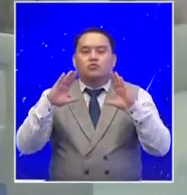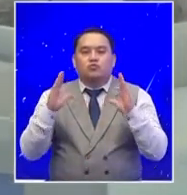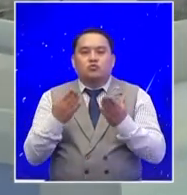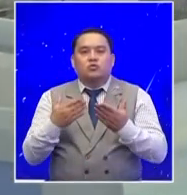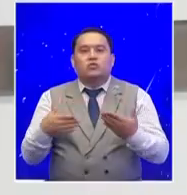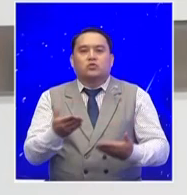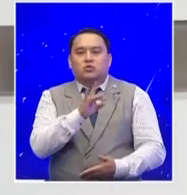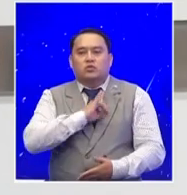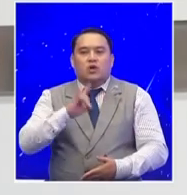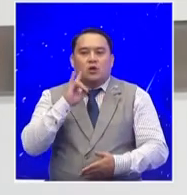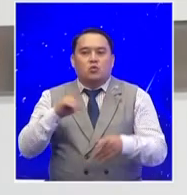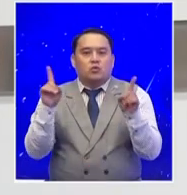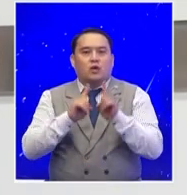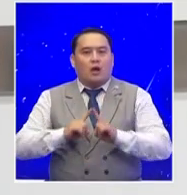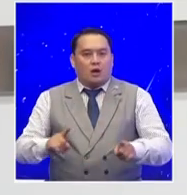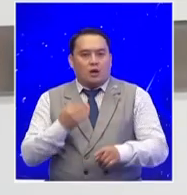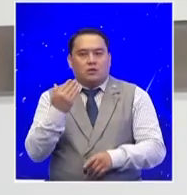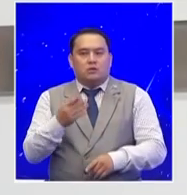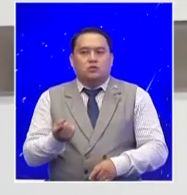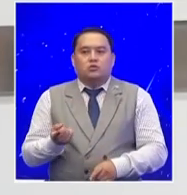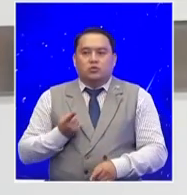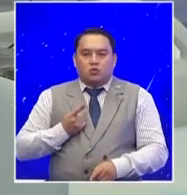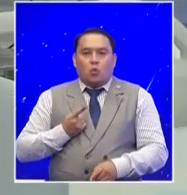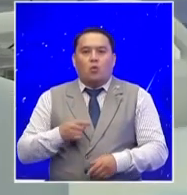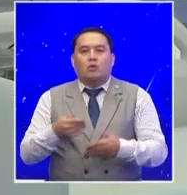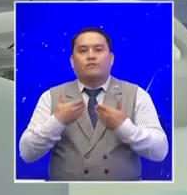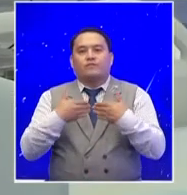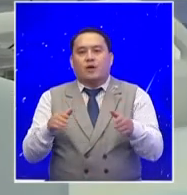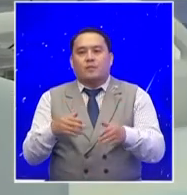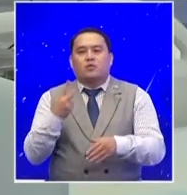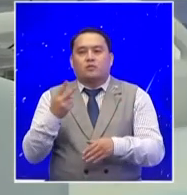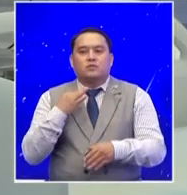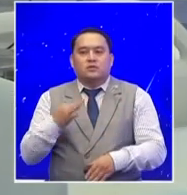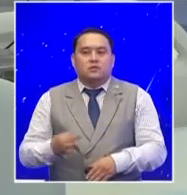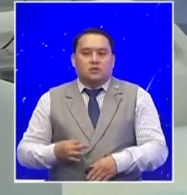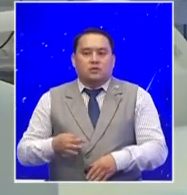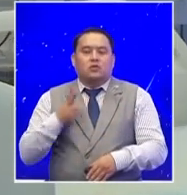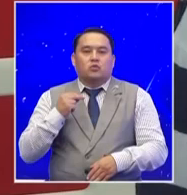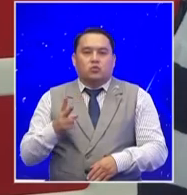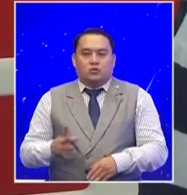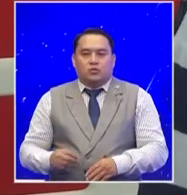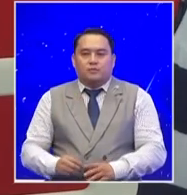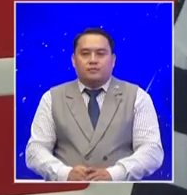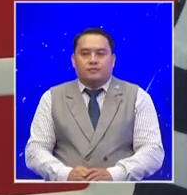больницы считают уникальным, а сама пациентка с нетерпением ждет выписки домой к двум сыновьям и новорожденной дочери.